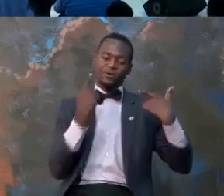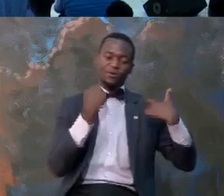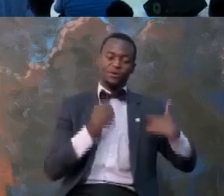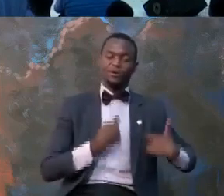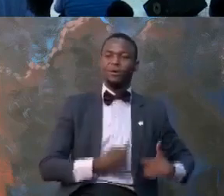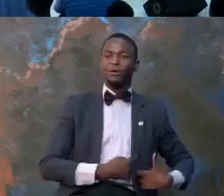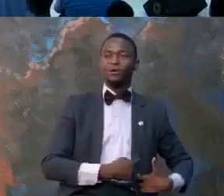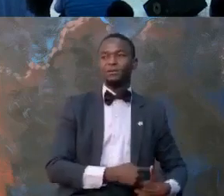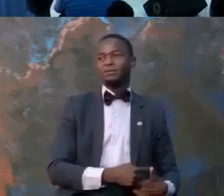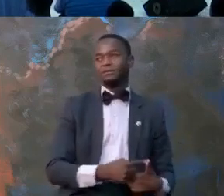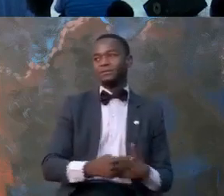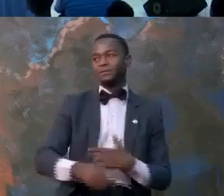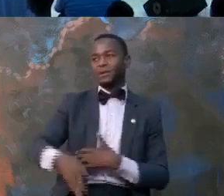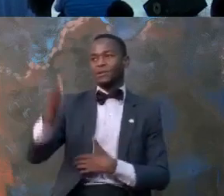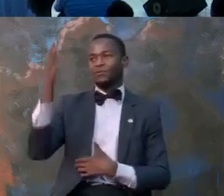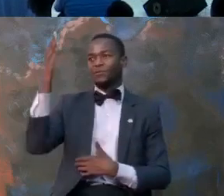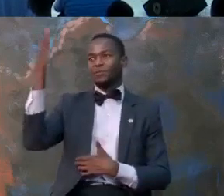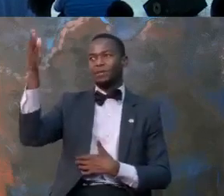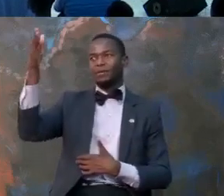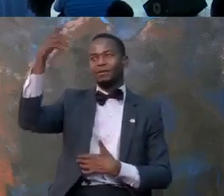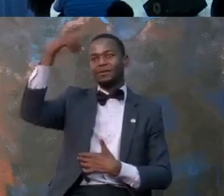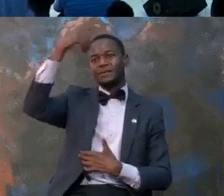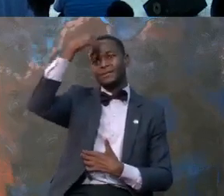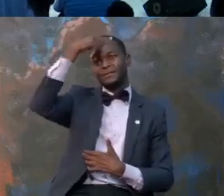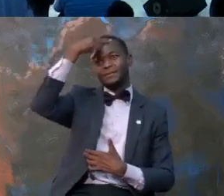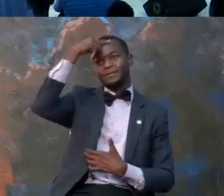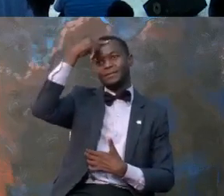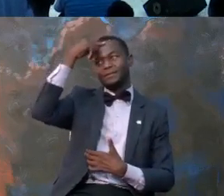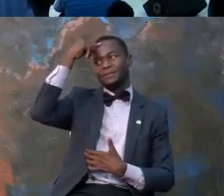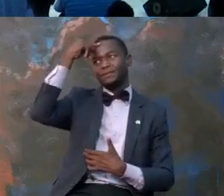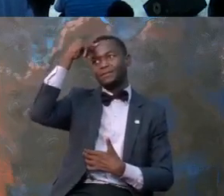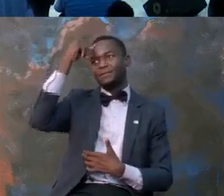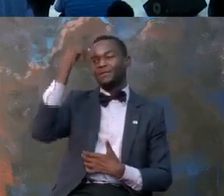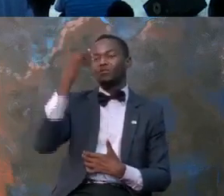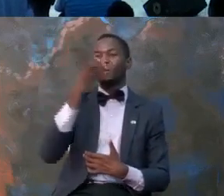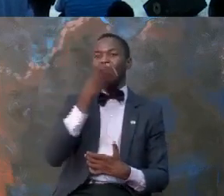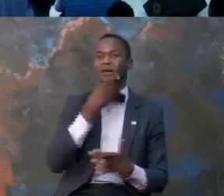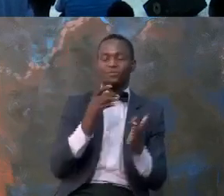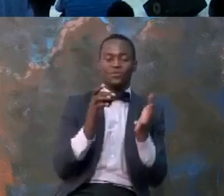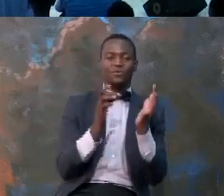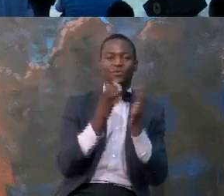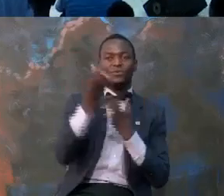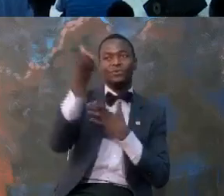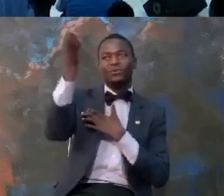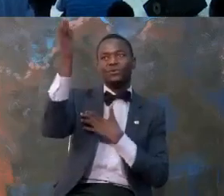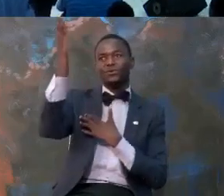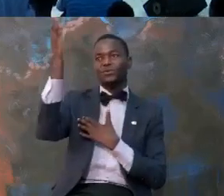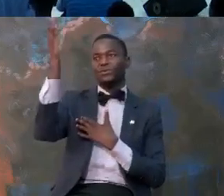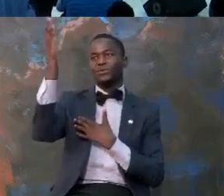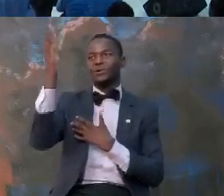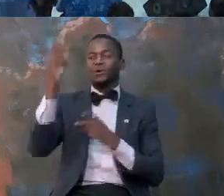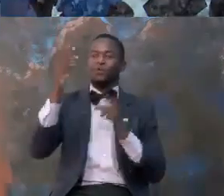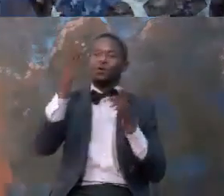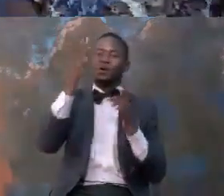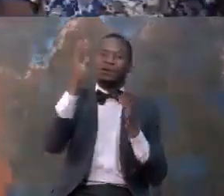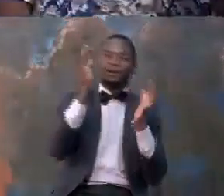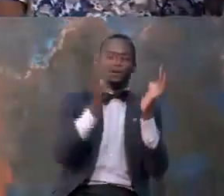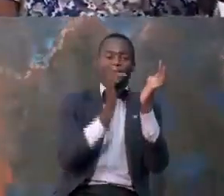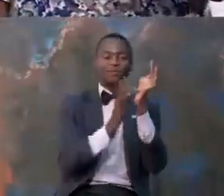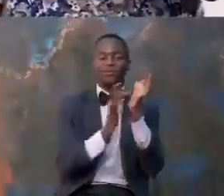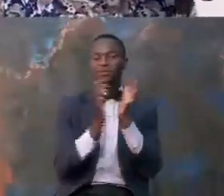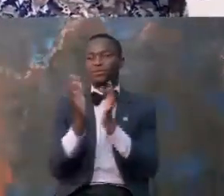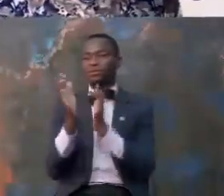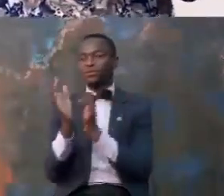Msifadhaike mioyoni, mwamini ni Bwana Mungu.